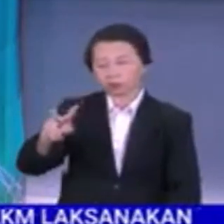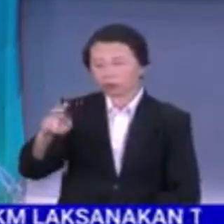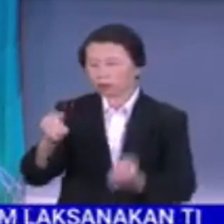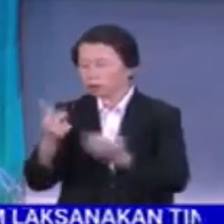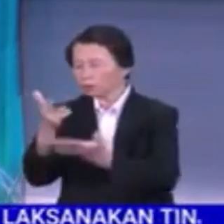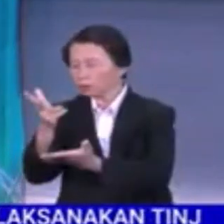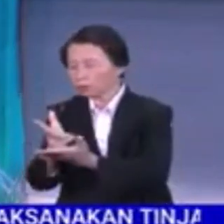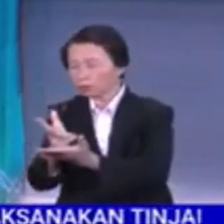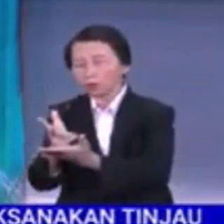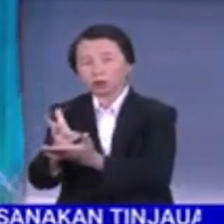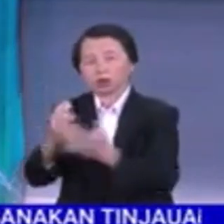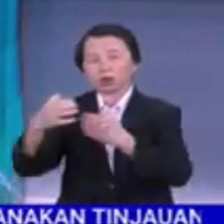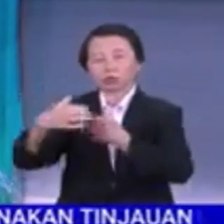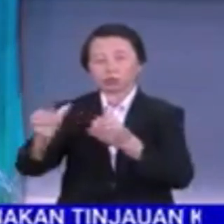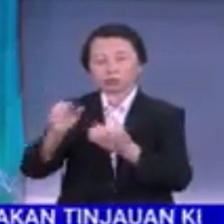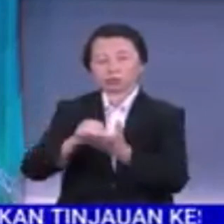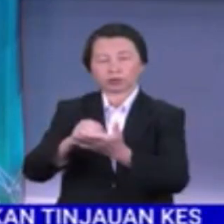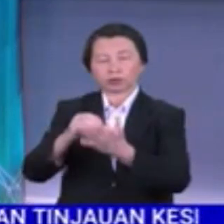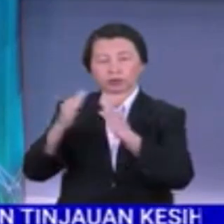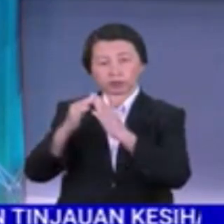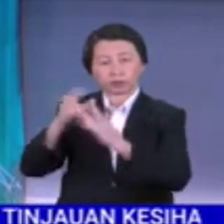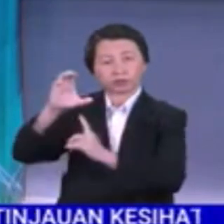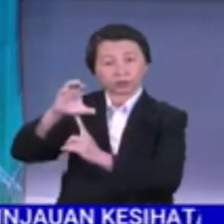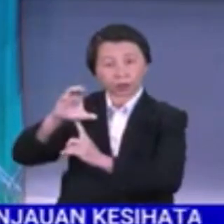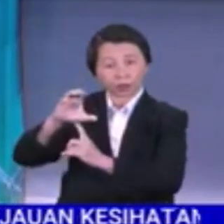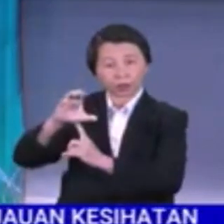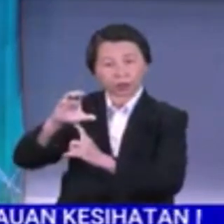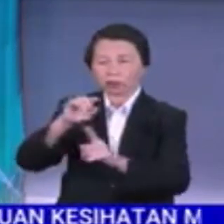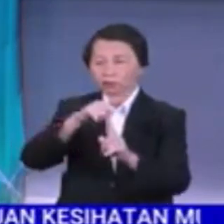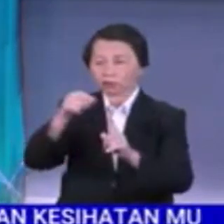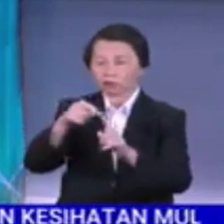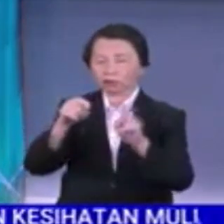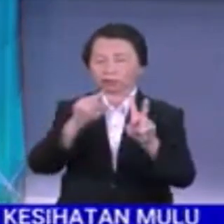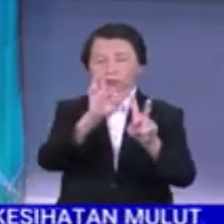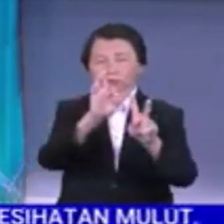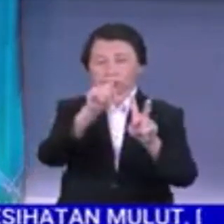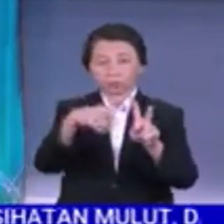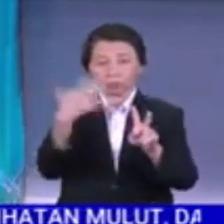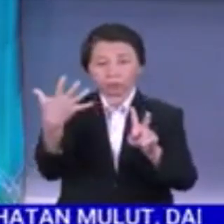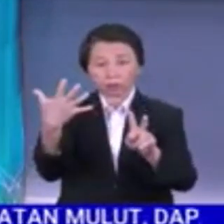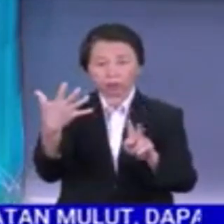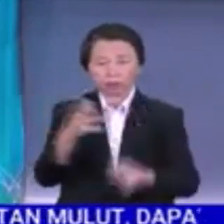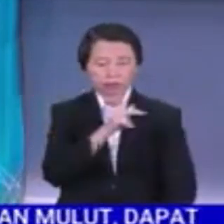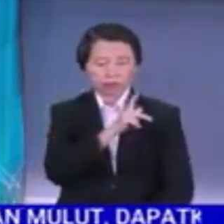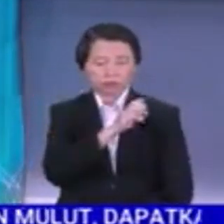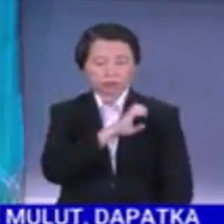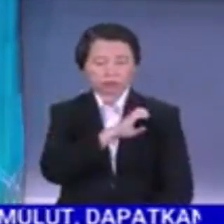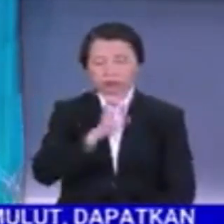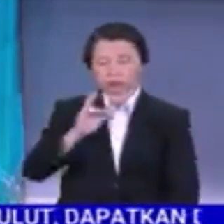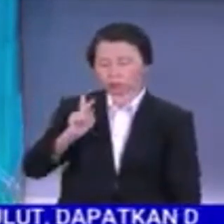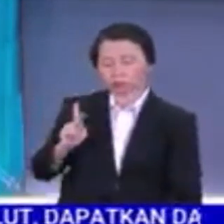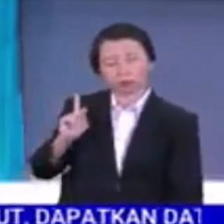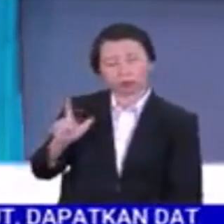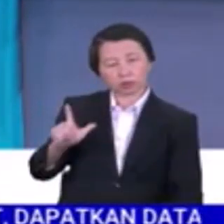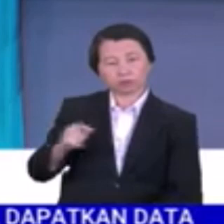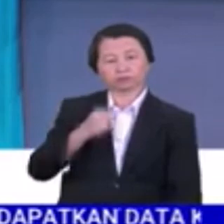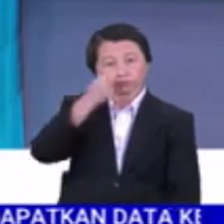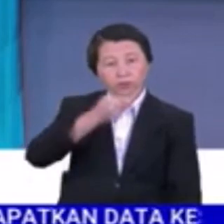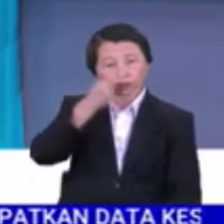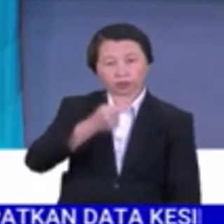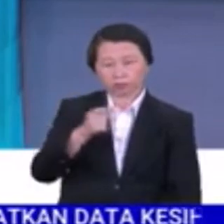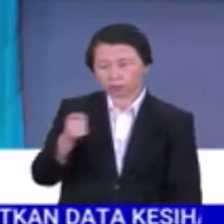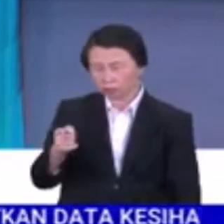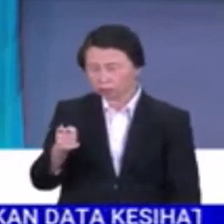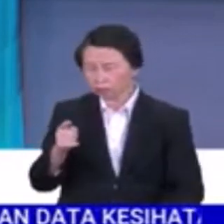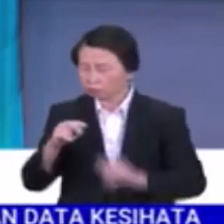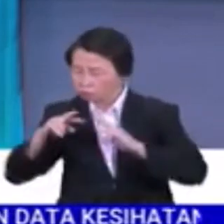diparkir Kondominium di Bandar Sri permaisuri trust pada 29.mei lalu ketua polis flumpool jatuh azmia buka steam berkata